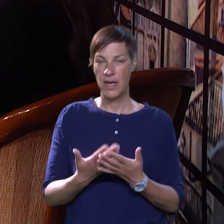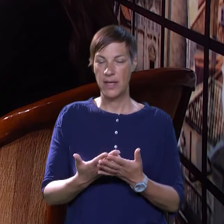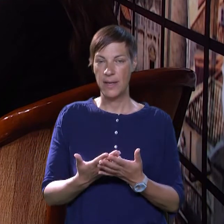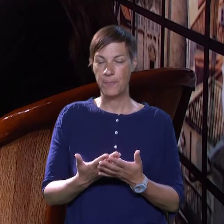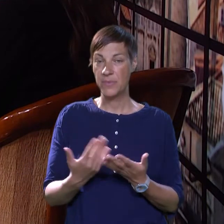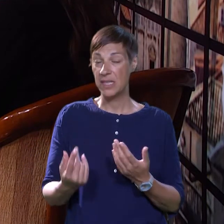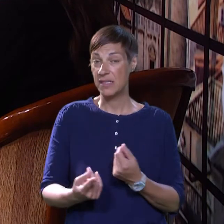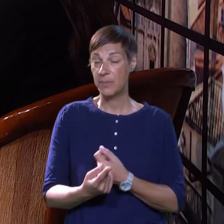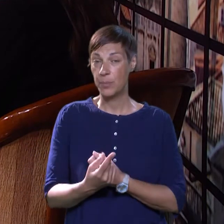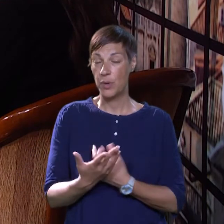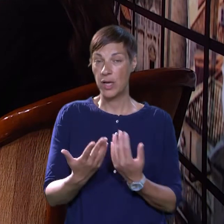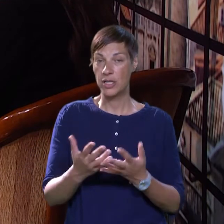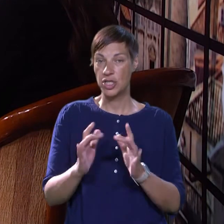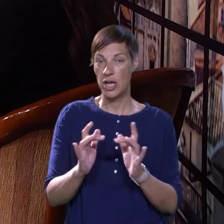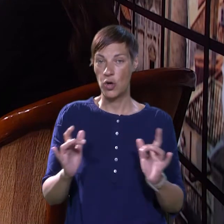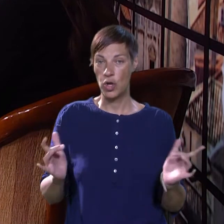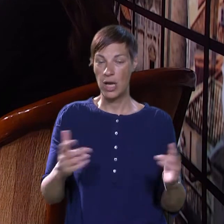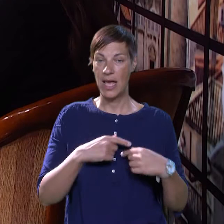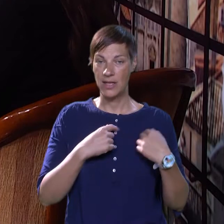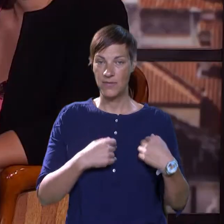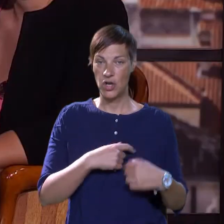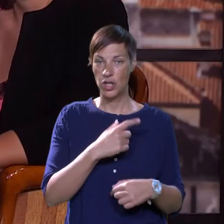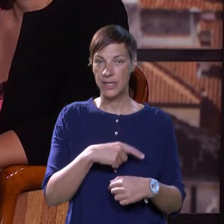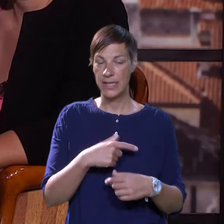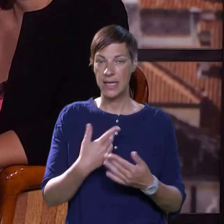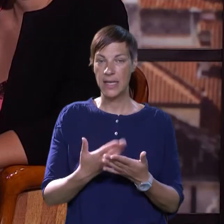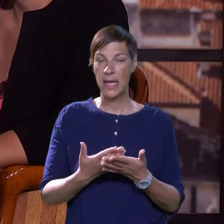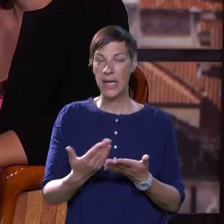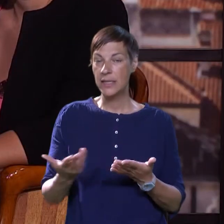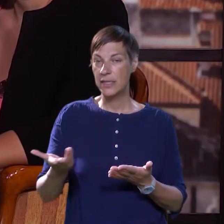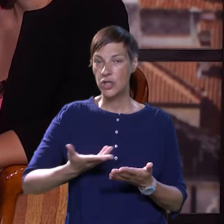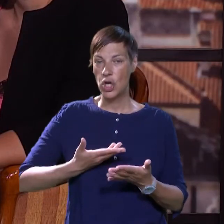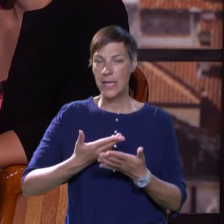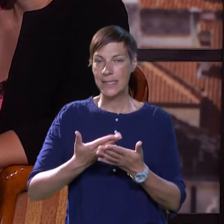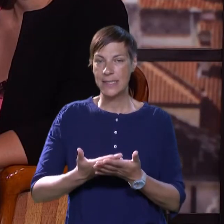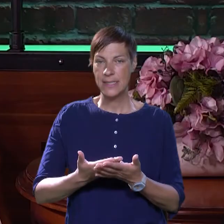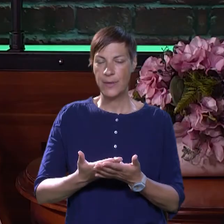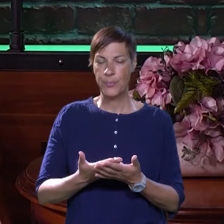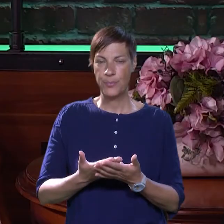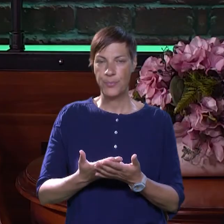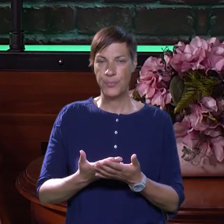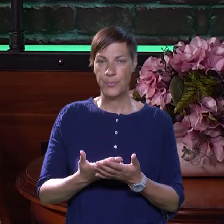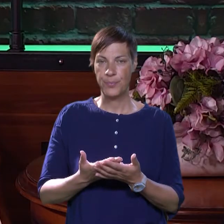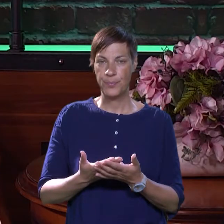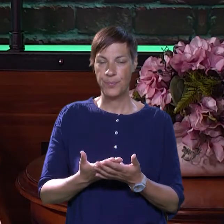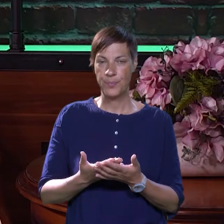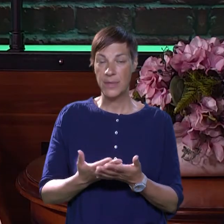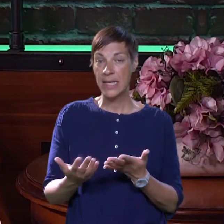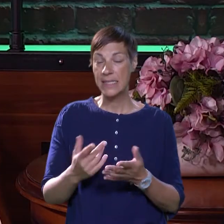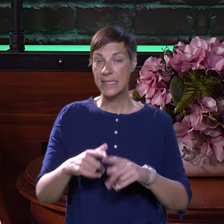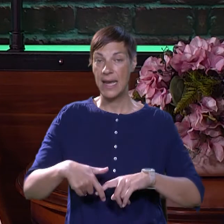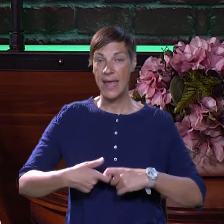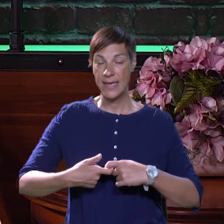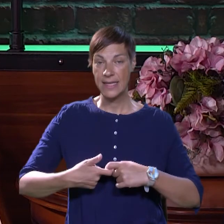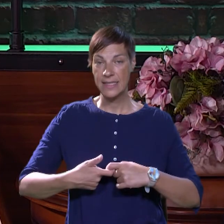se uopće pojavio i fenomen online volontiranja. Dakle, dolazi do toga, dakle, da se i za